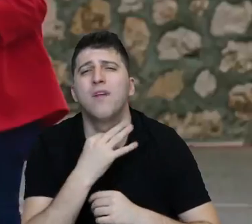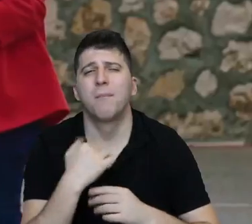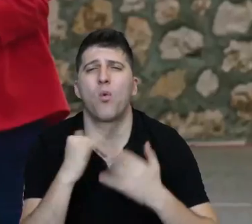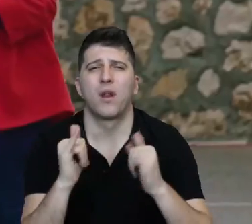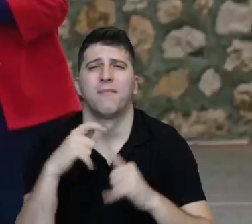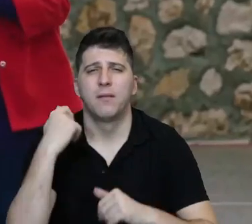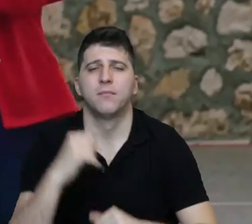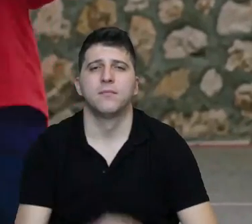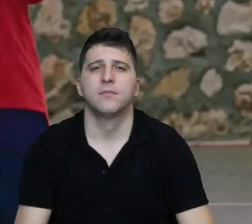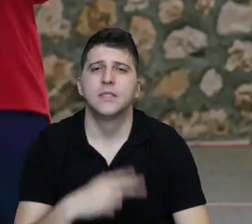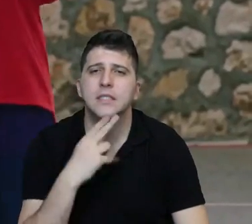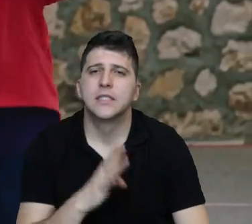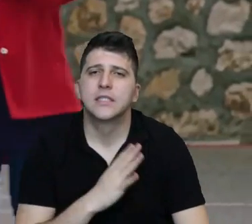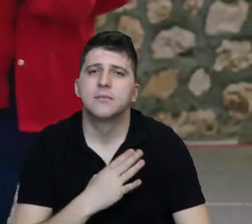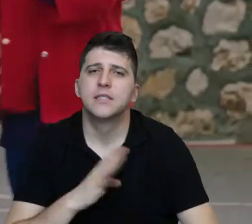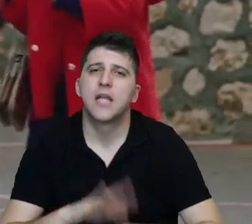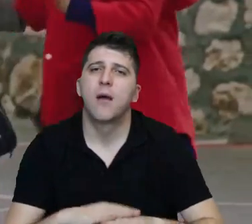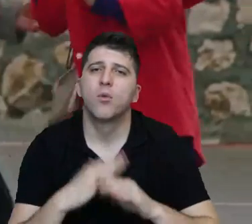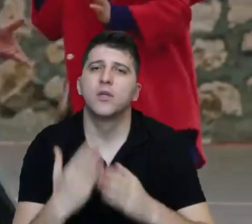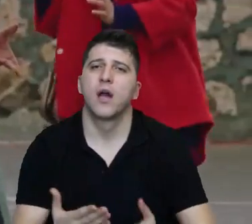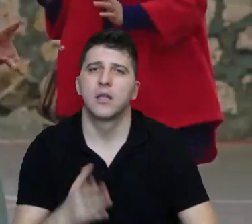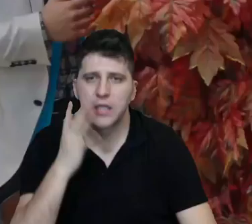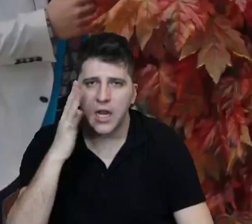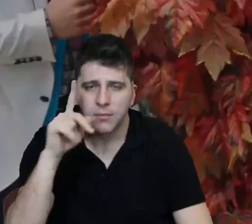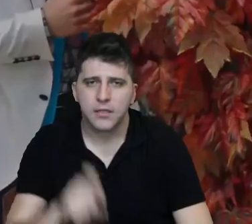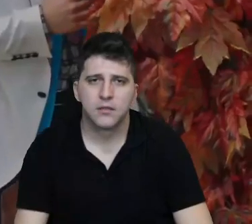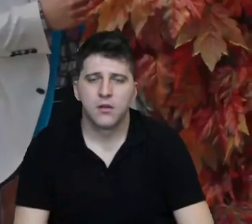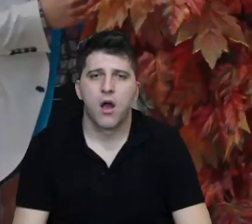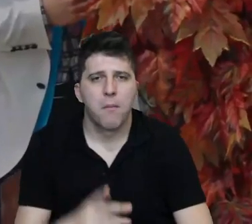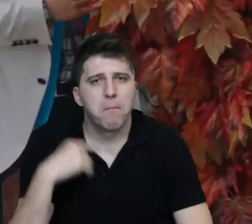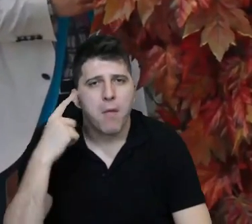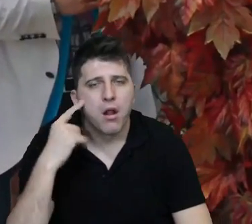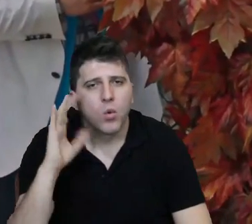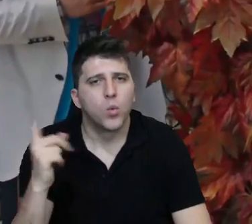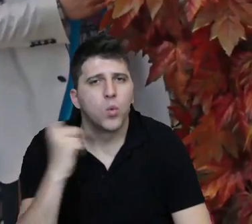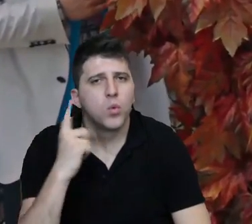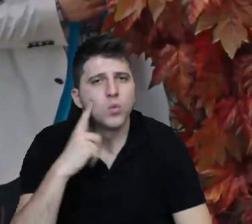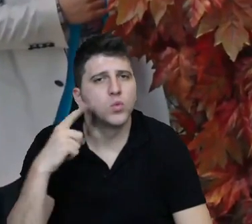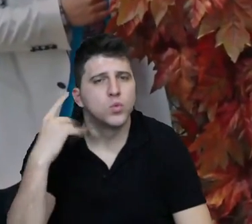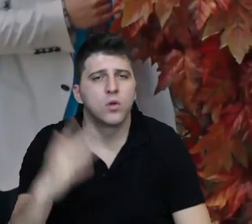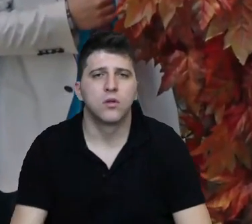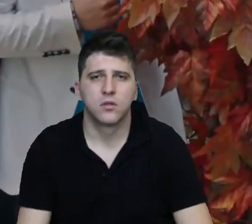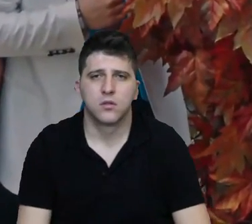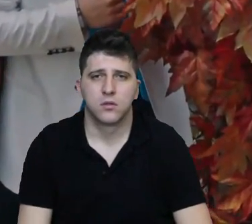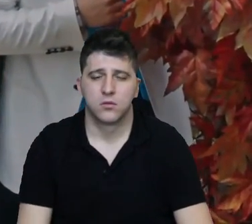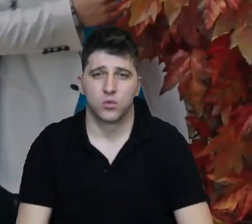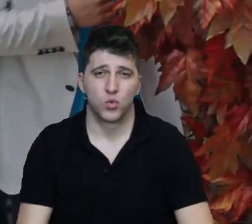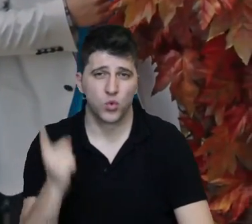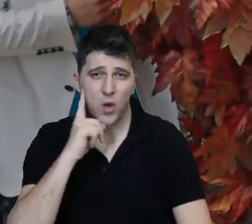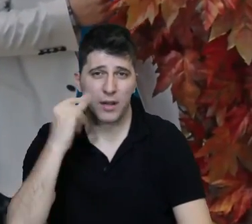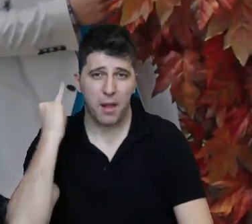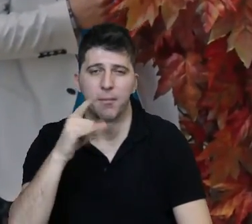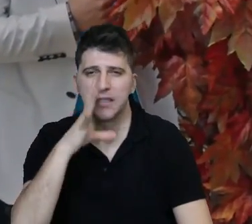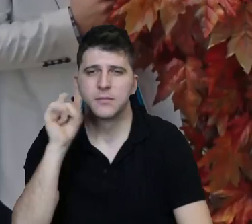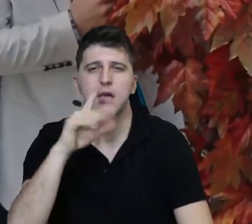oynatın. Kızım ne yapıyorsun sen ya? Oynatır mı lan? Uzaklaştırdı. Amma da meraklıymış arkadaş ünlü olmaya. Şöhret beladır ama bunu